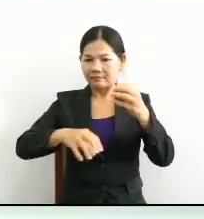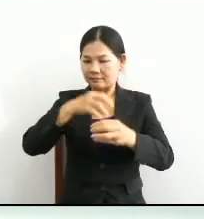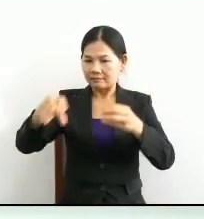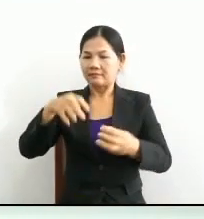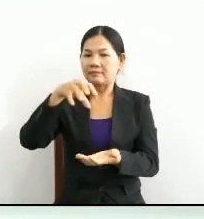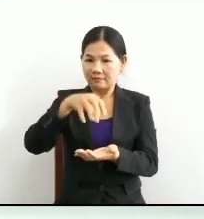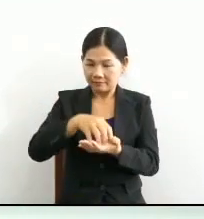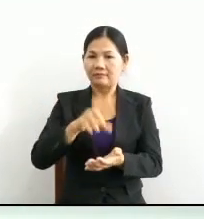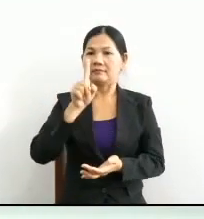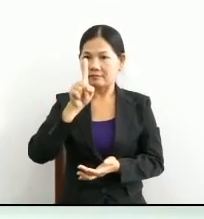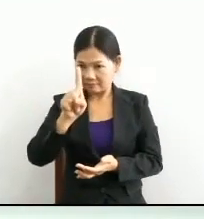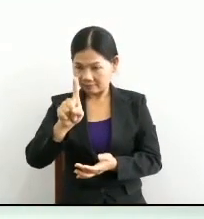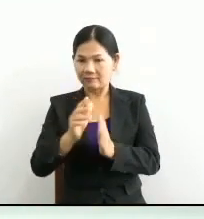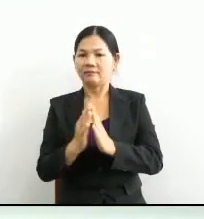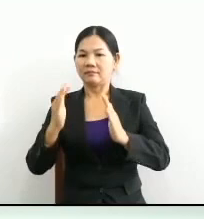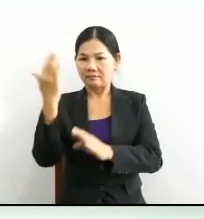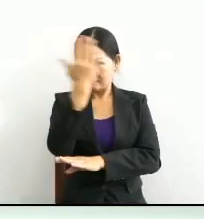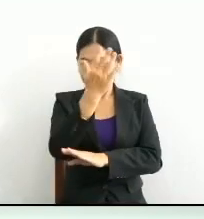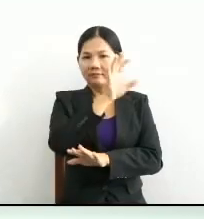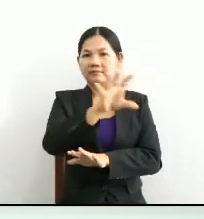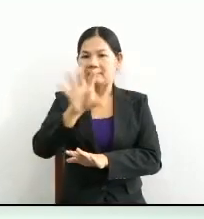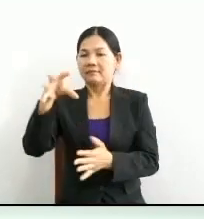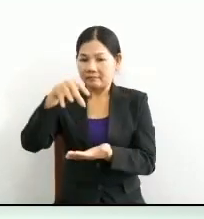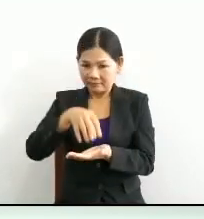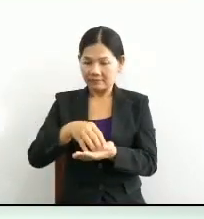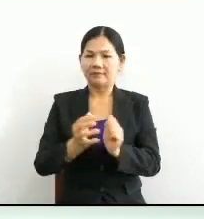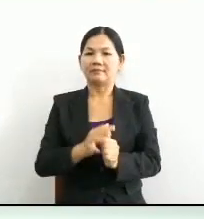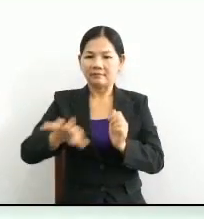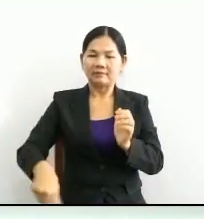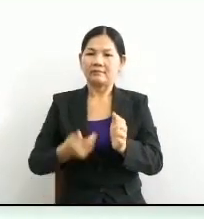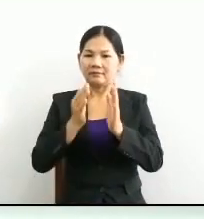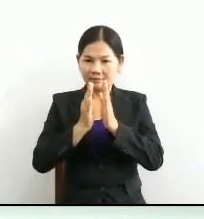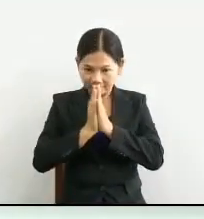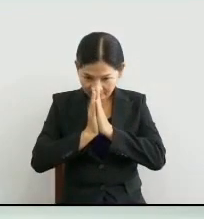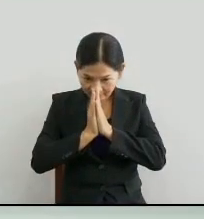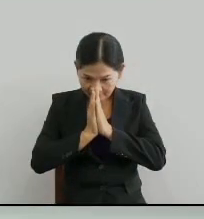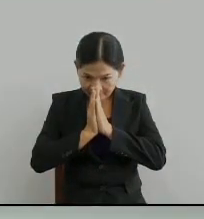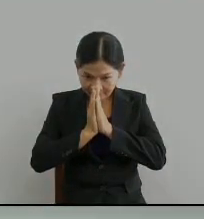tiền ní bỏ lịch muối nâng từ tu nhì nè nâng cái này cha xong ở